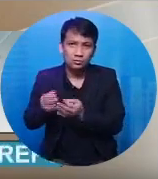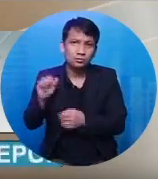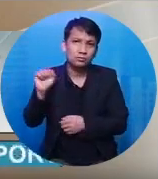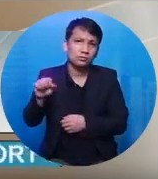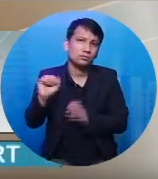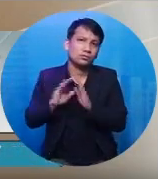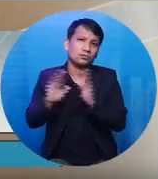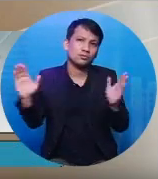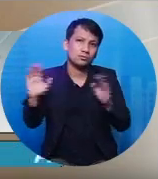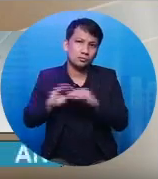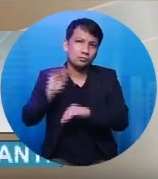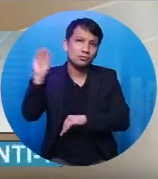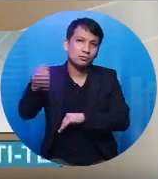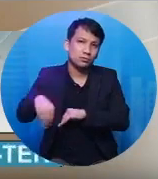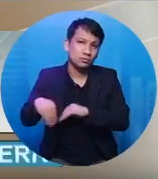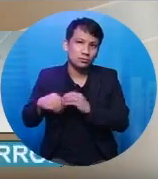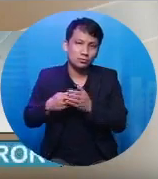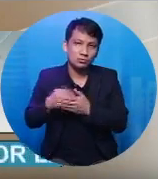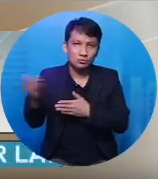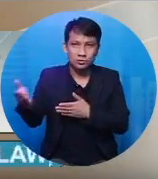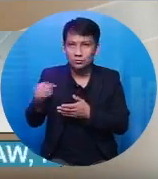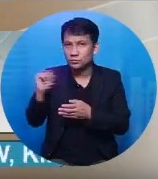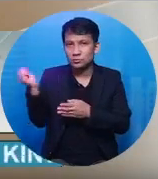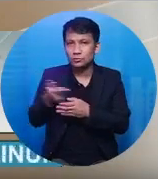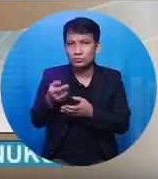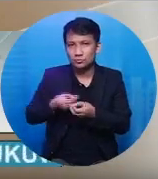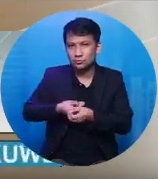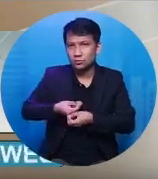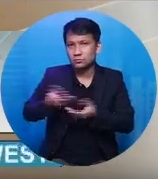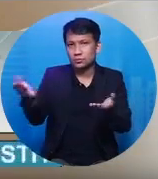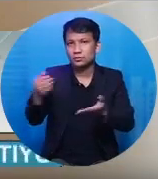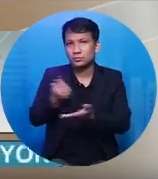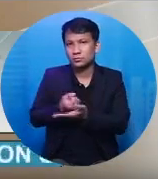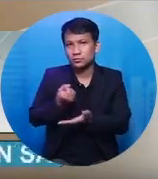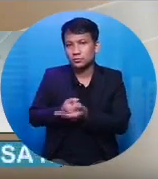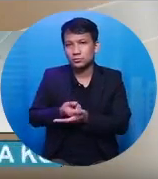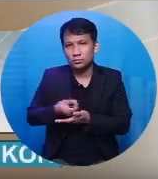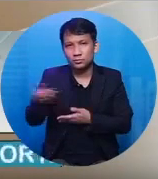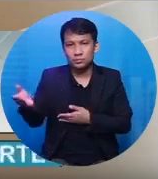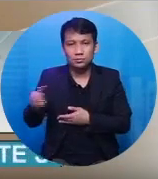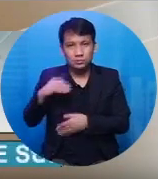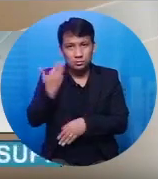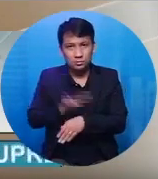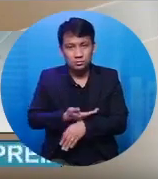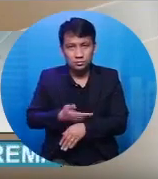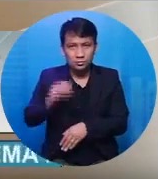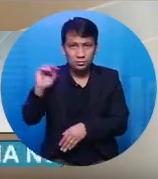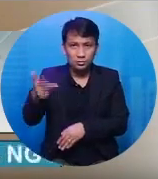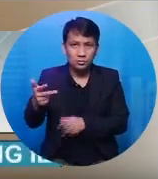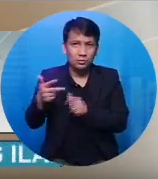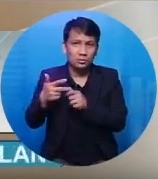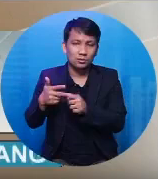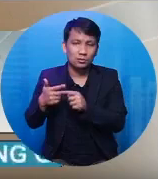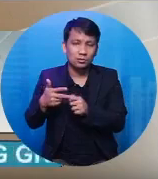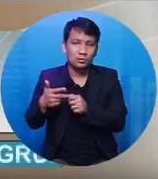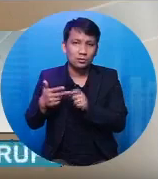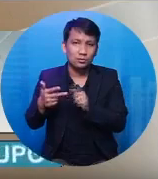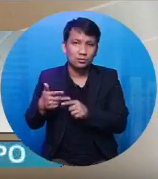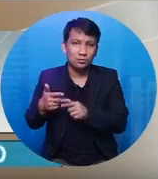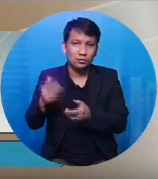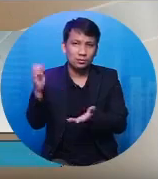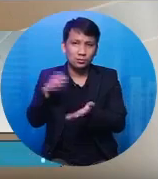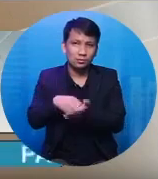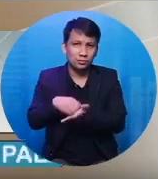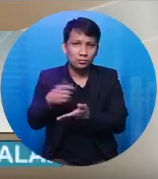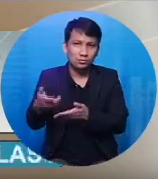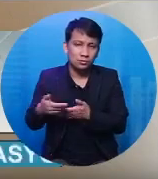sir. Sobra pa, sir. Mga kwan ko talaga yung binibigay ko naman lahat, sir. Totoo lang, sir, yung anak ko na pangatlo kasi, dahil may anak ko kasi na naka-enroll ngayon ng,